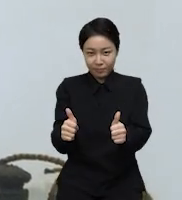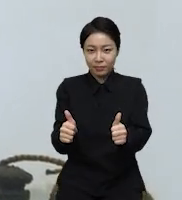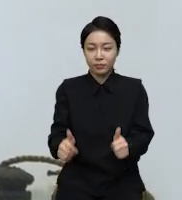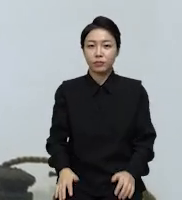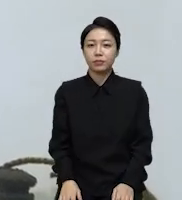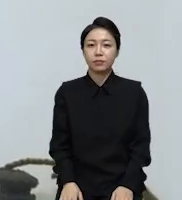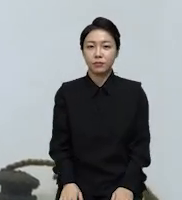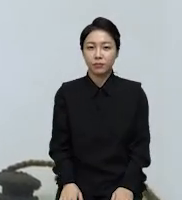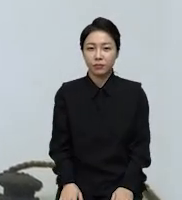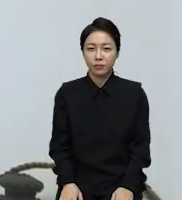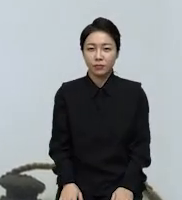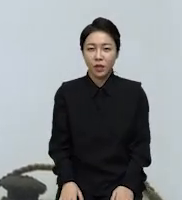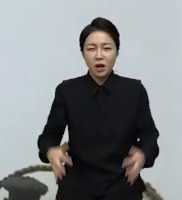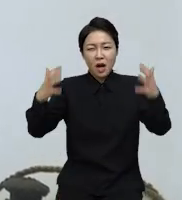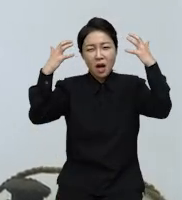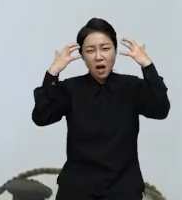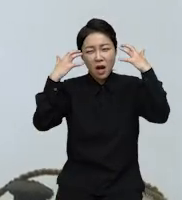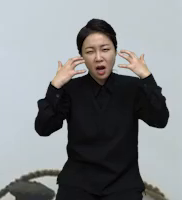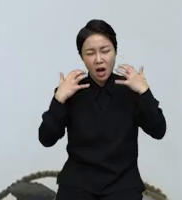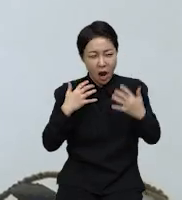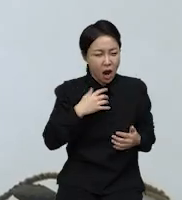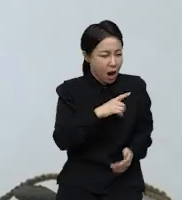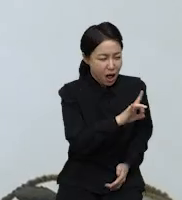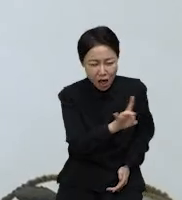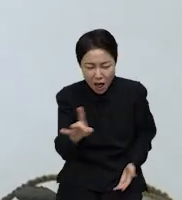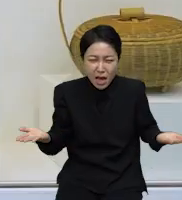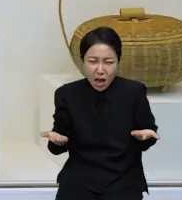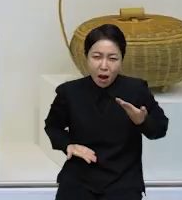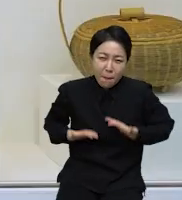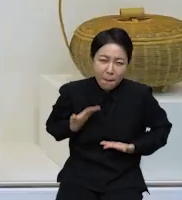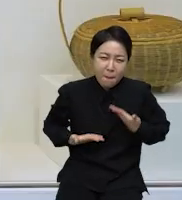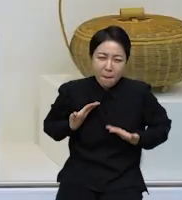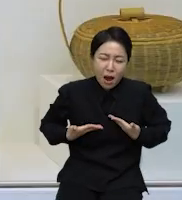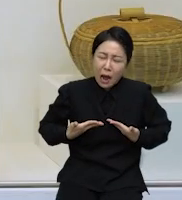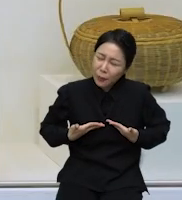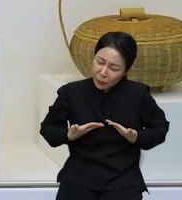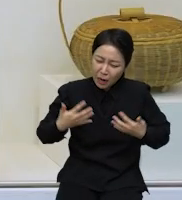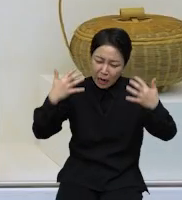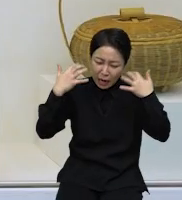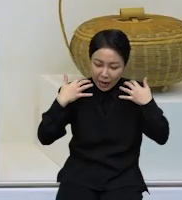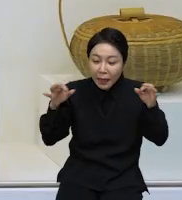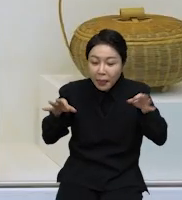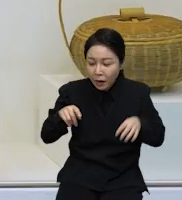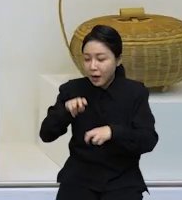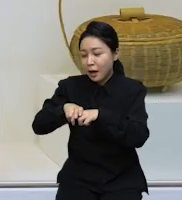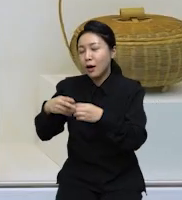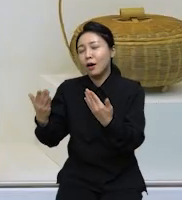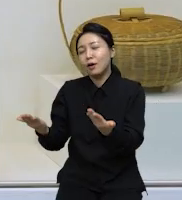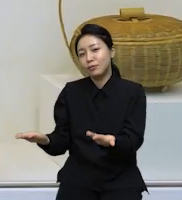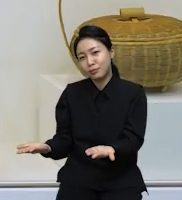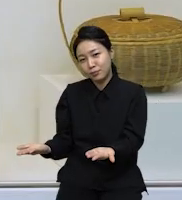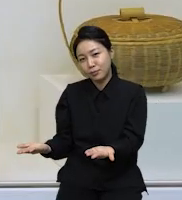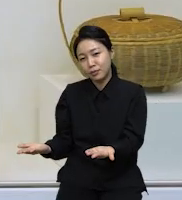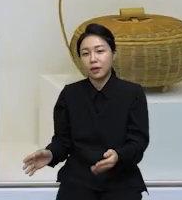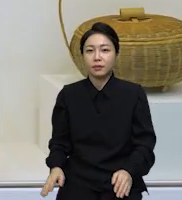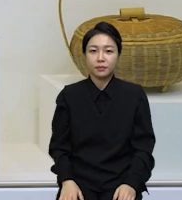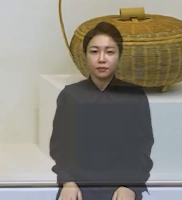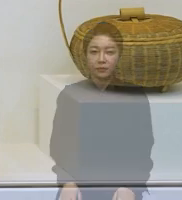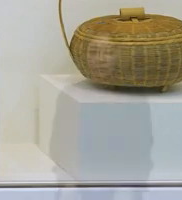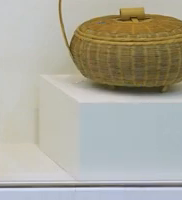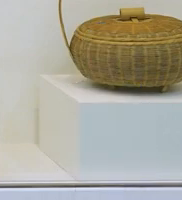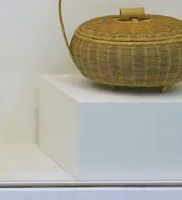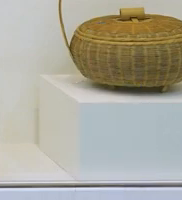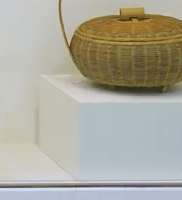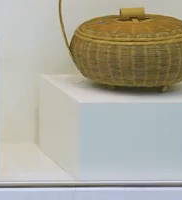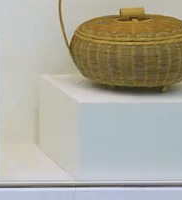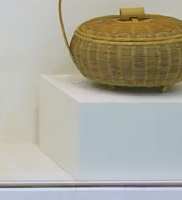갔습니다. 이렇듯 여름에는 더운 날씨이지만 여러 가지 일을 하며 시간을 보냈고 무더위를 피해